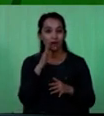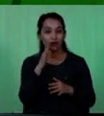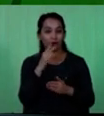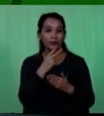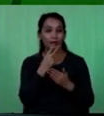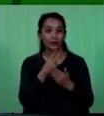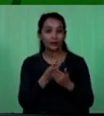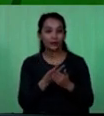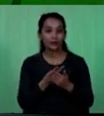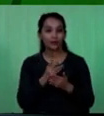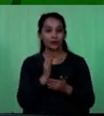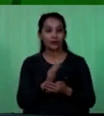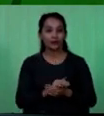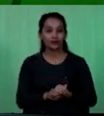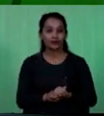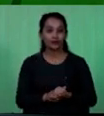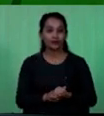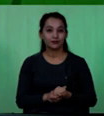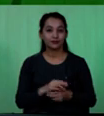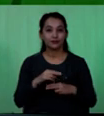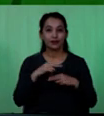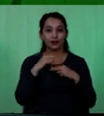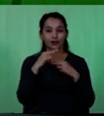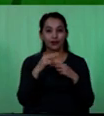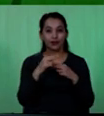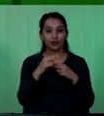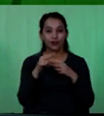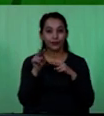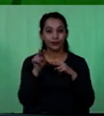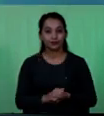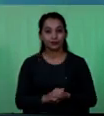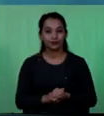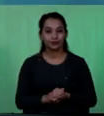holatini sizlarga namoyish etsam. Diqqat bilan kuzatamiz.